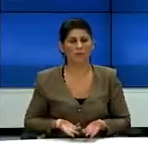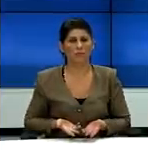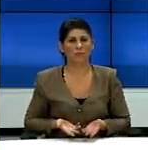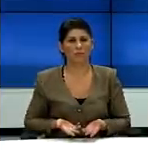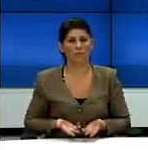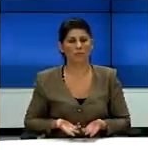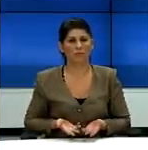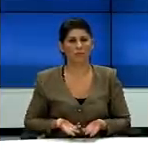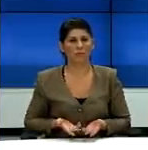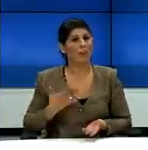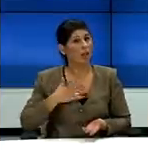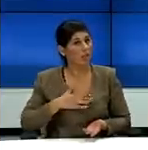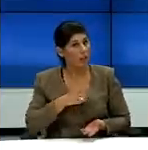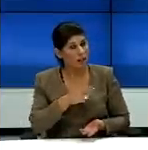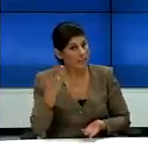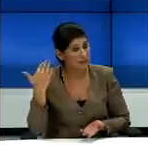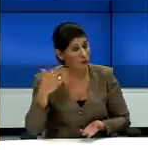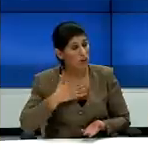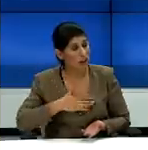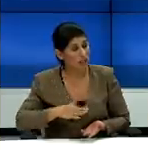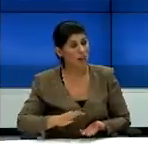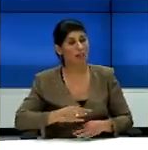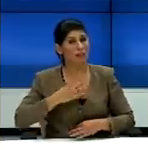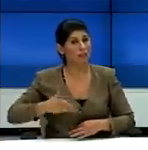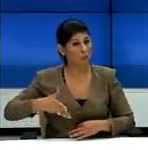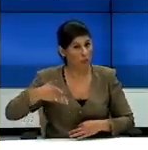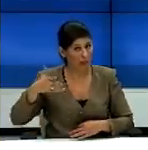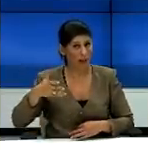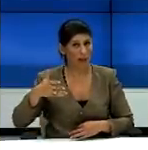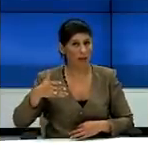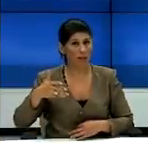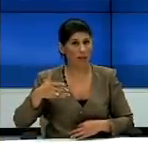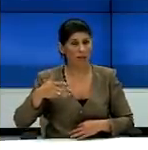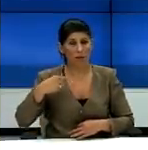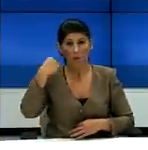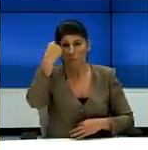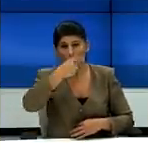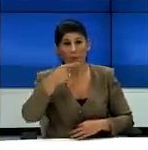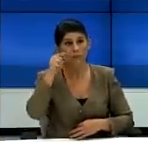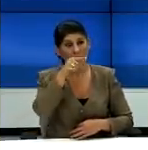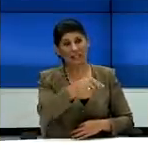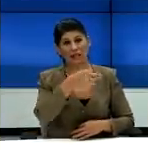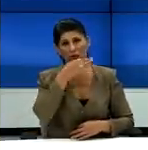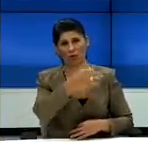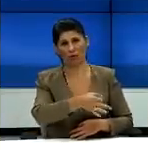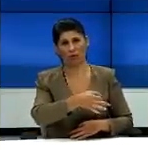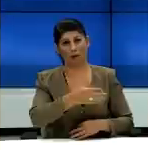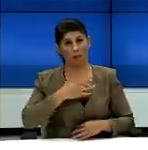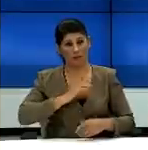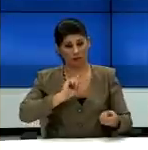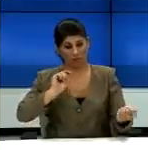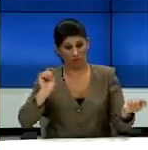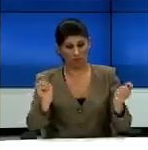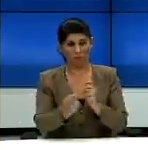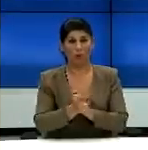Και θελήσατε, κύριε Μητσοτάκη, προσωπικά σας το λέω, να μετατρέψετε σε